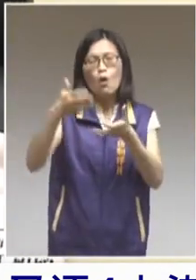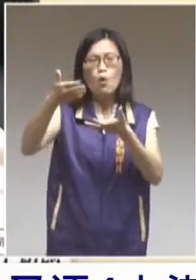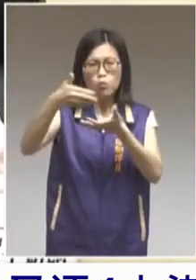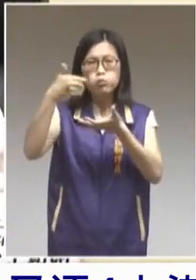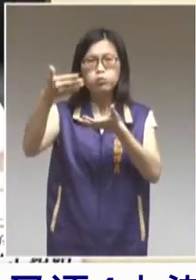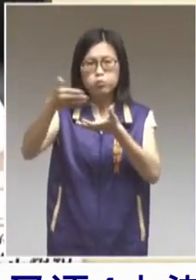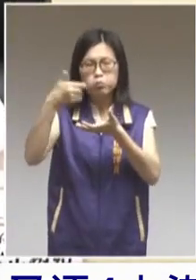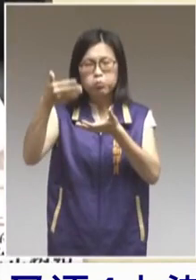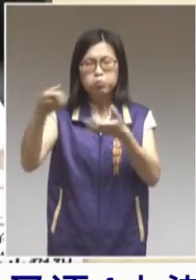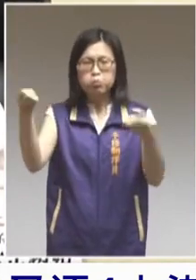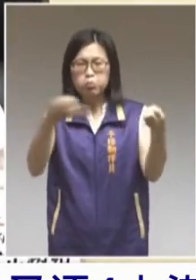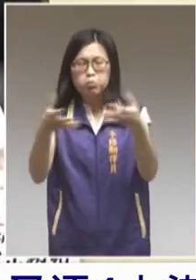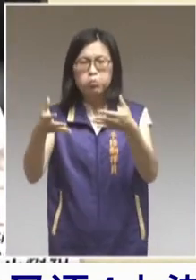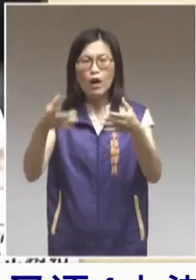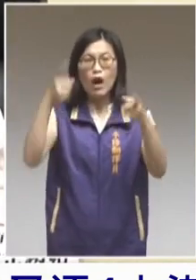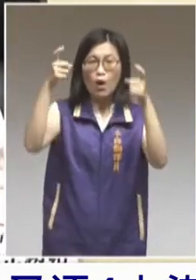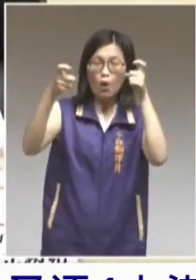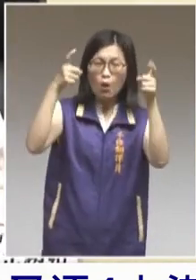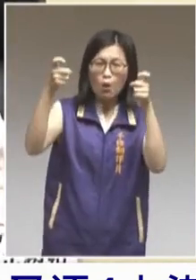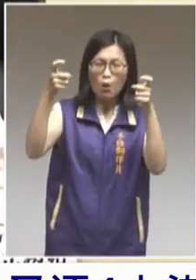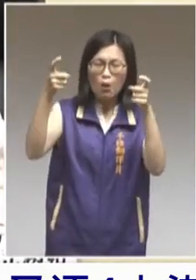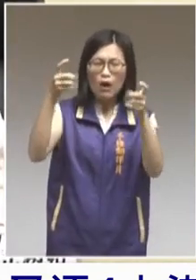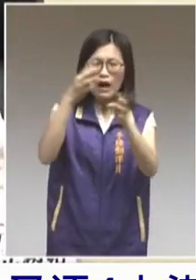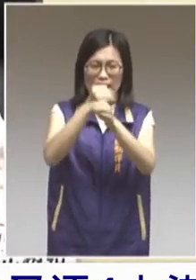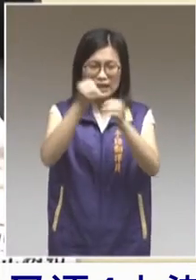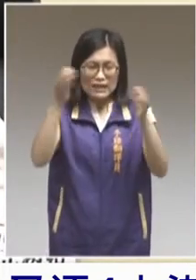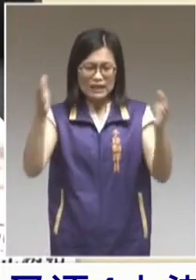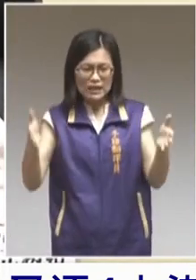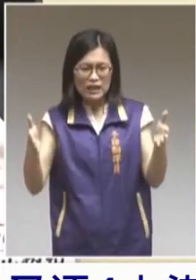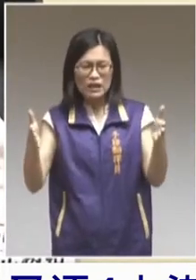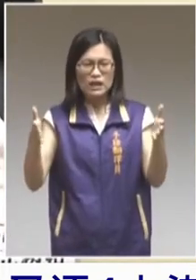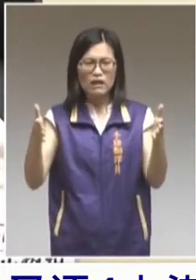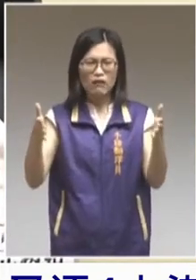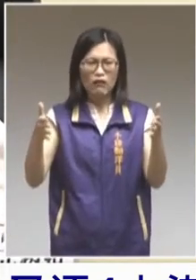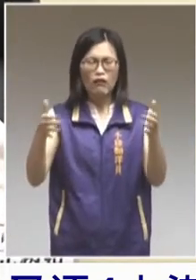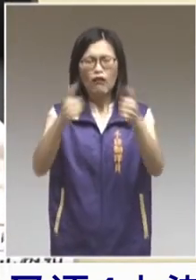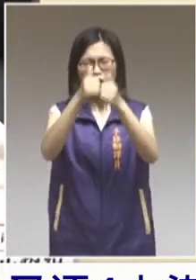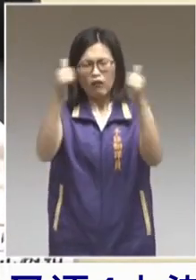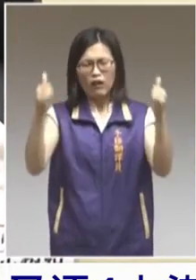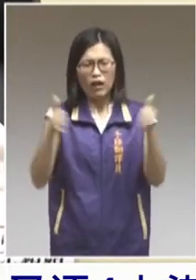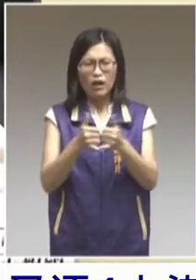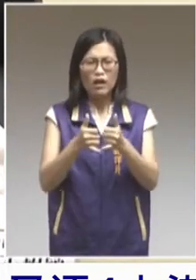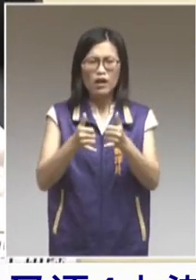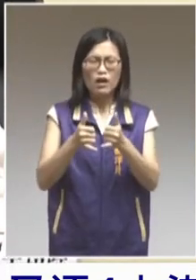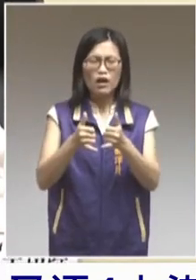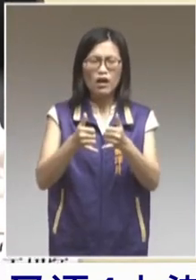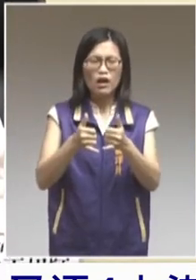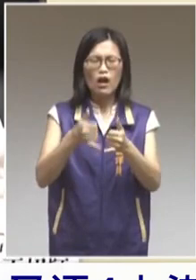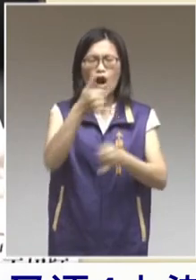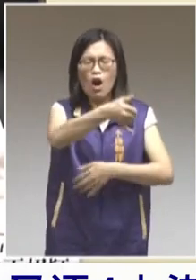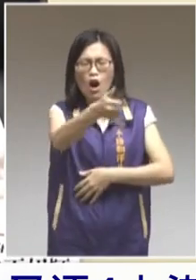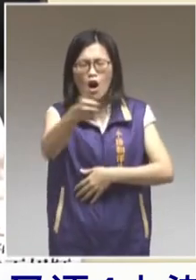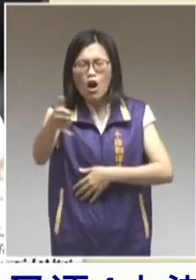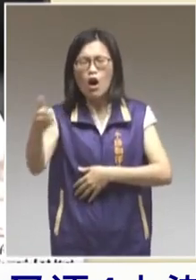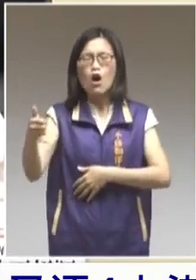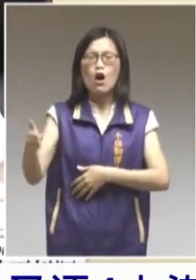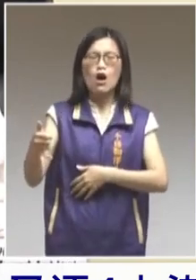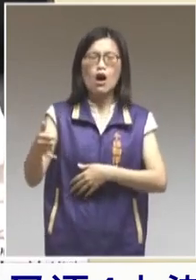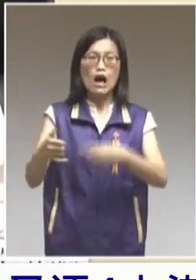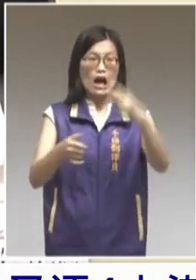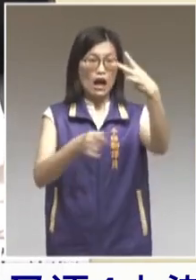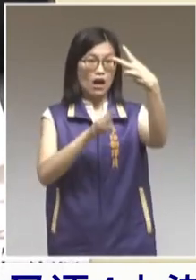了那我想过年期间，在家族之间亲友的往来是相当频繁。那在